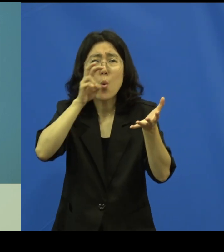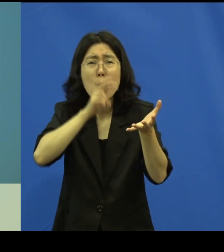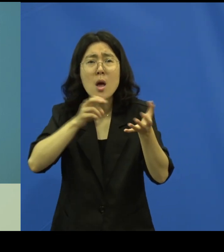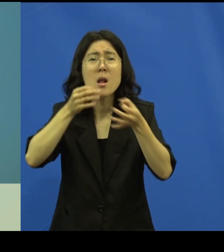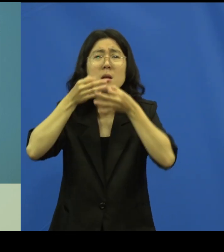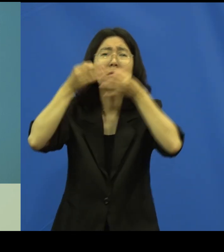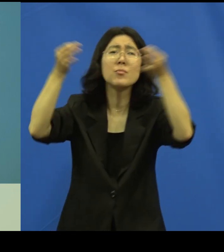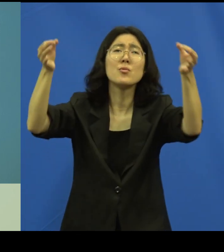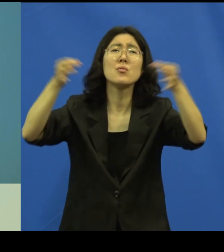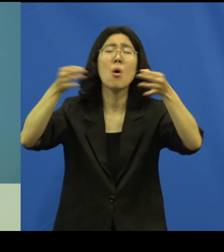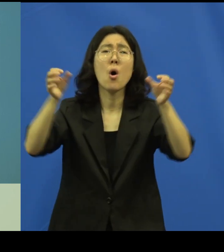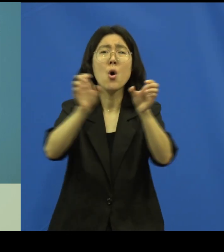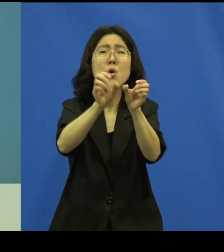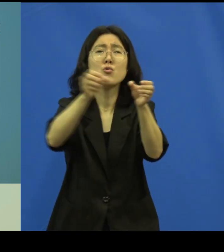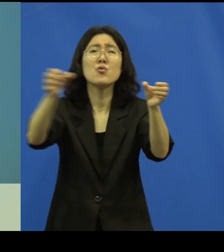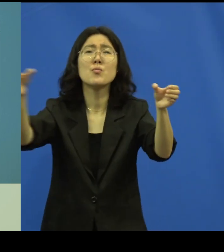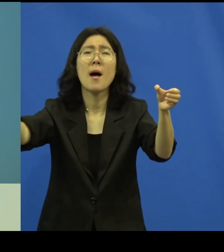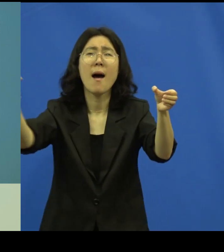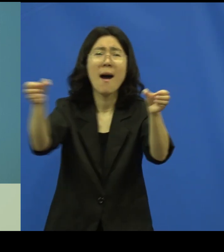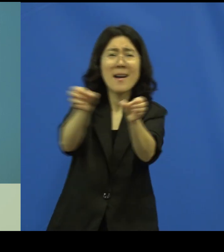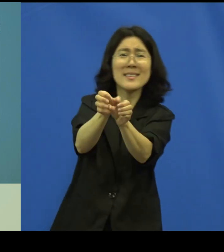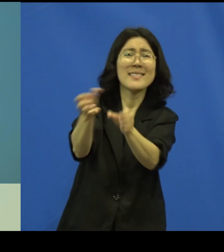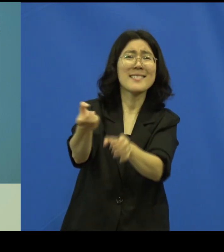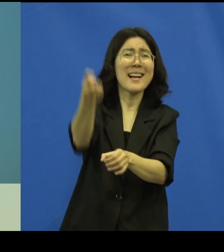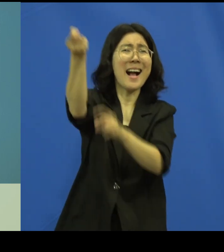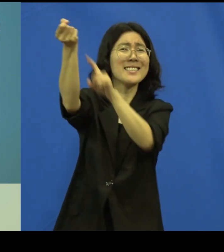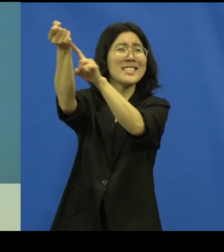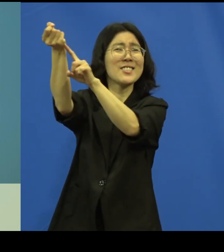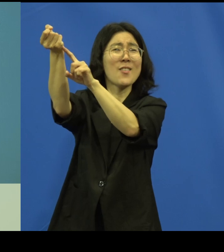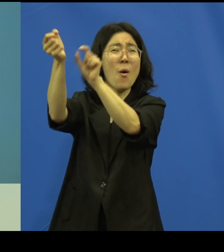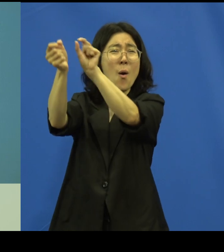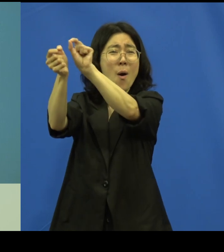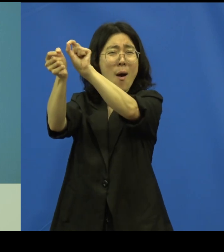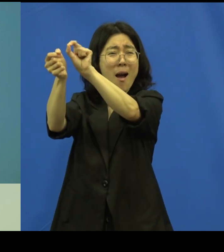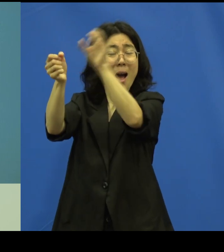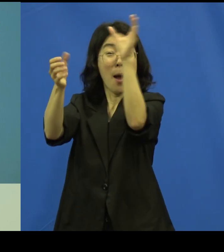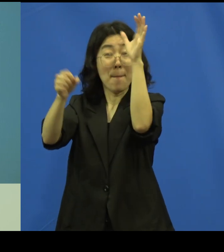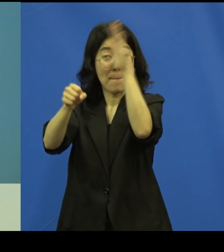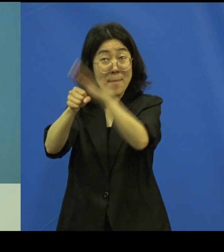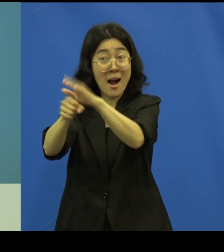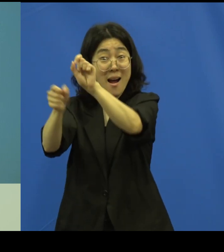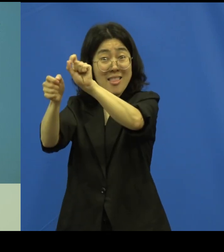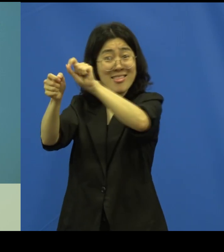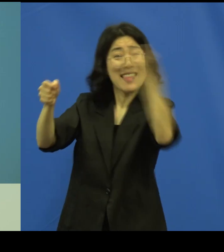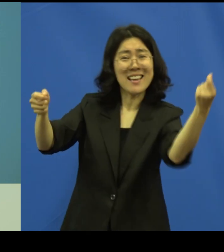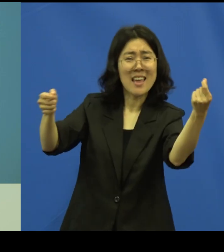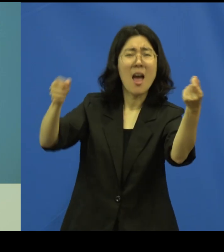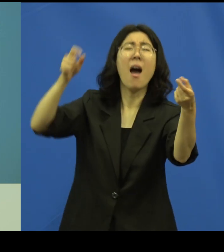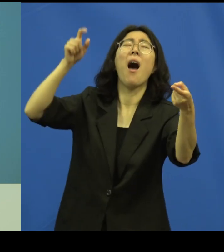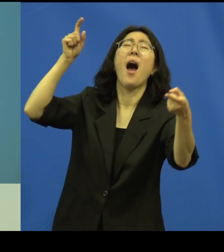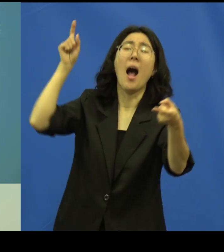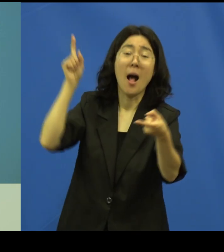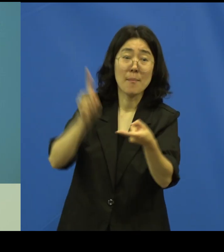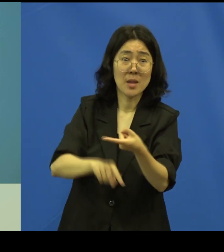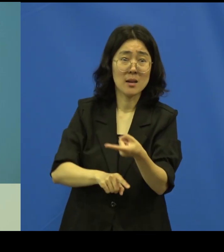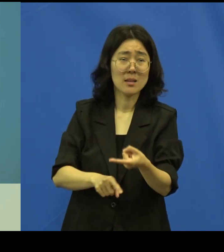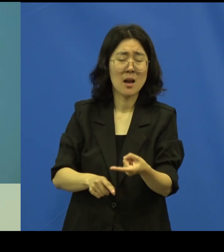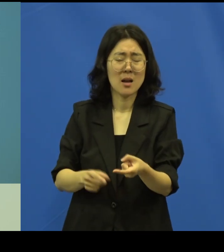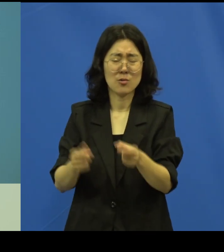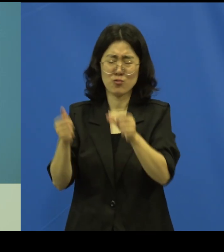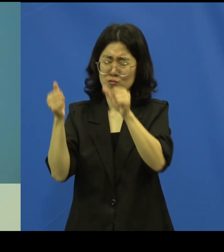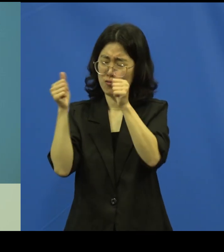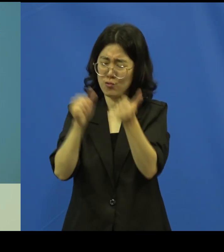이르되 두루마리를 가지시고 그 인복을 떼기에 합당하시도다. 일찍이 죽임을 당하사